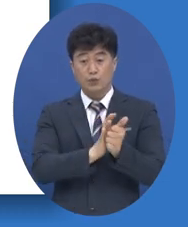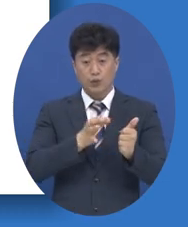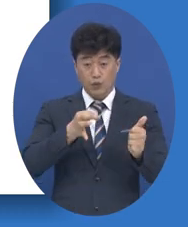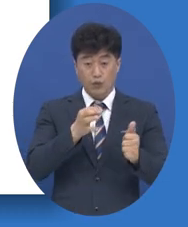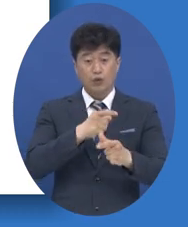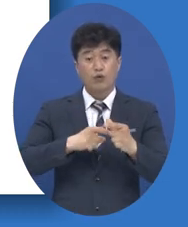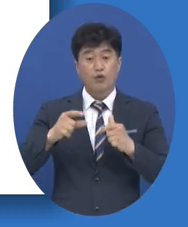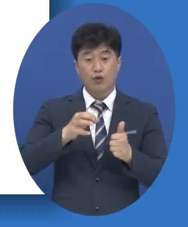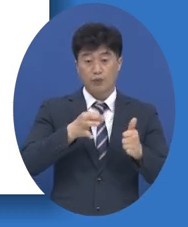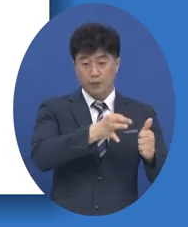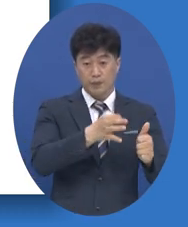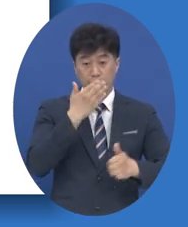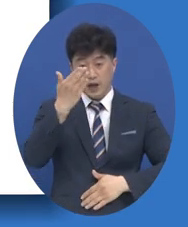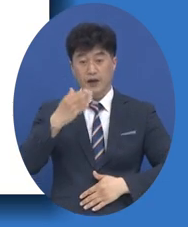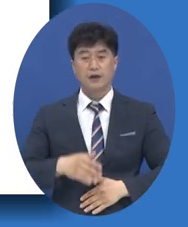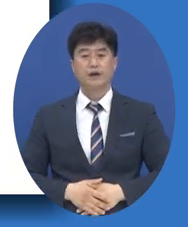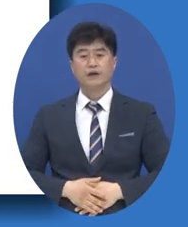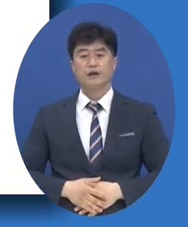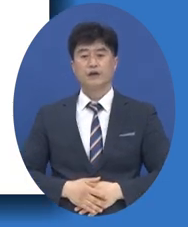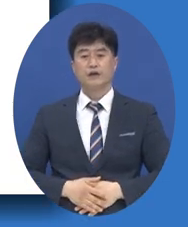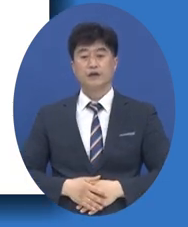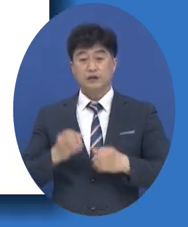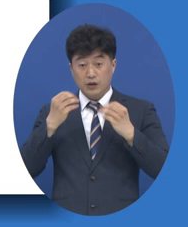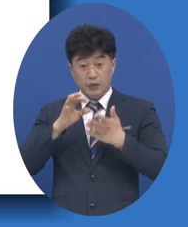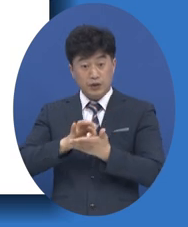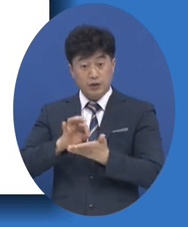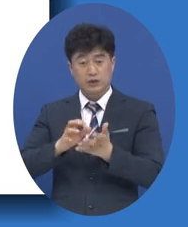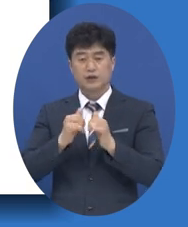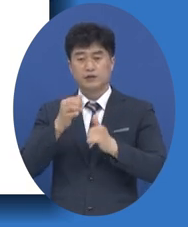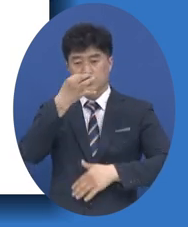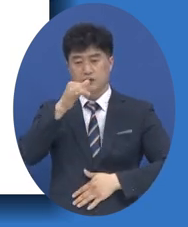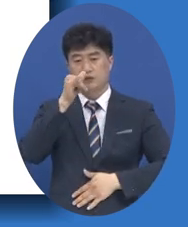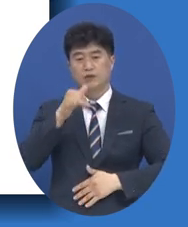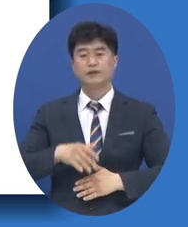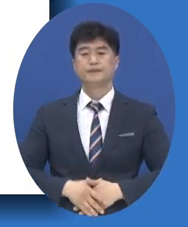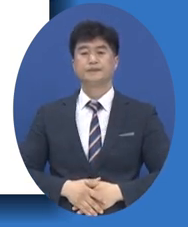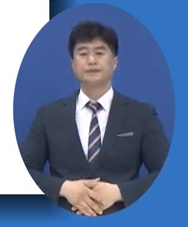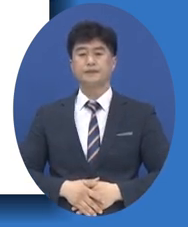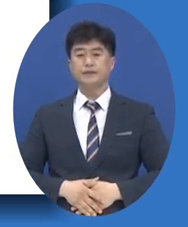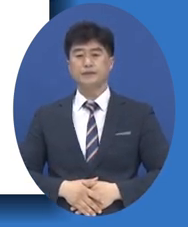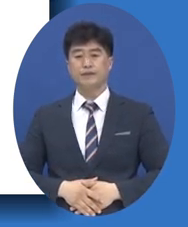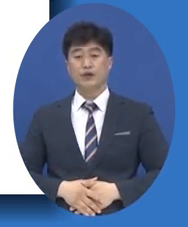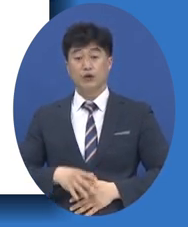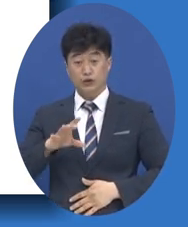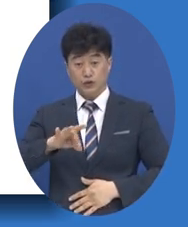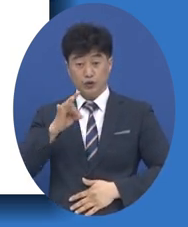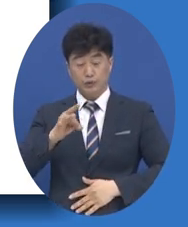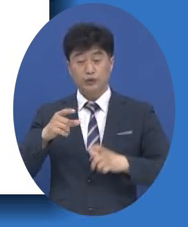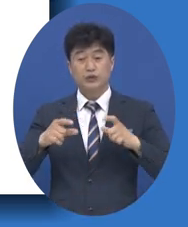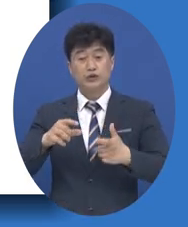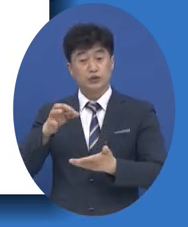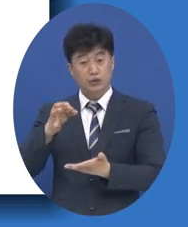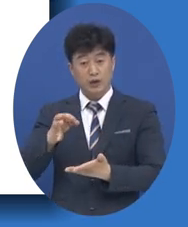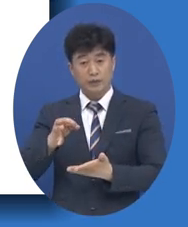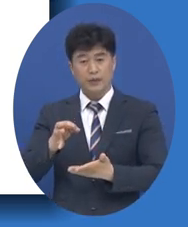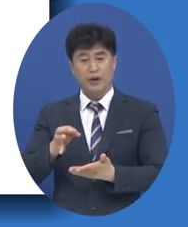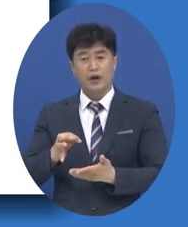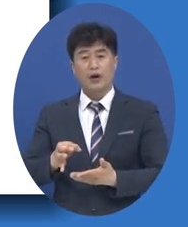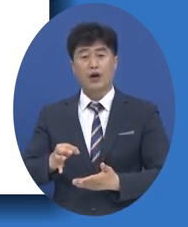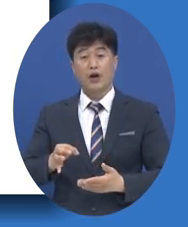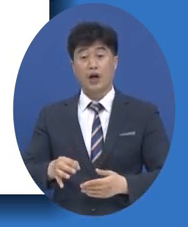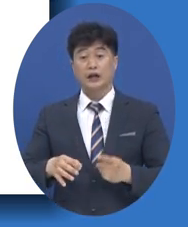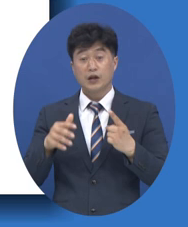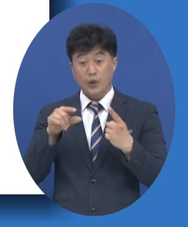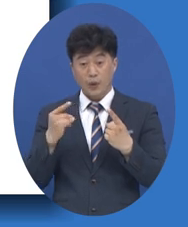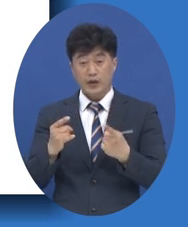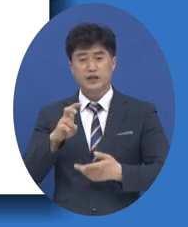추가로 지급받을 수 있습니다. 신규 이용자 혜택도 있습니다. 생애 최초로 지역화폐를 1회 20만 원